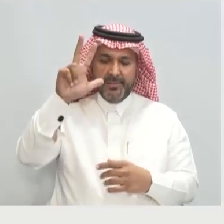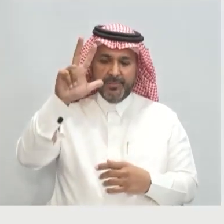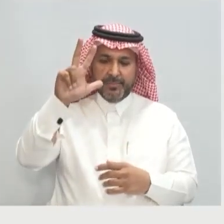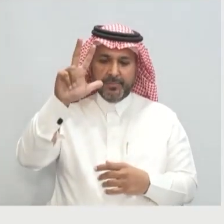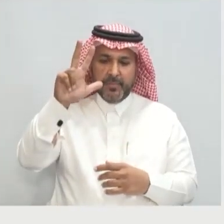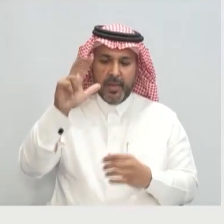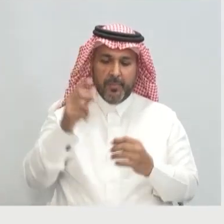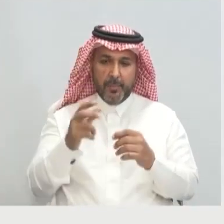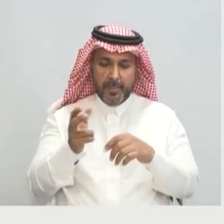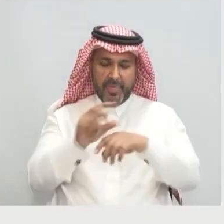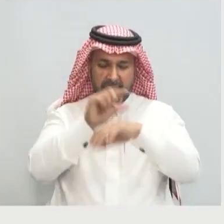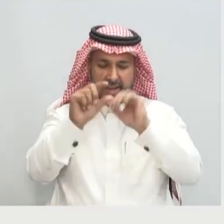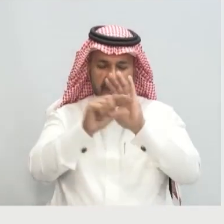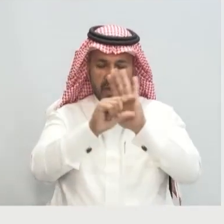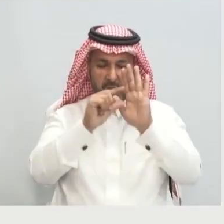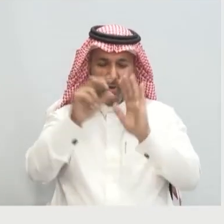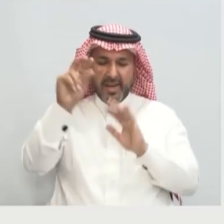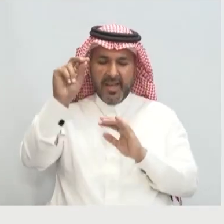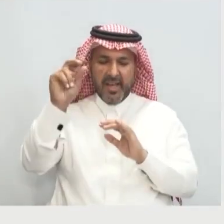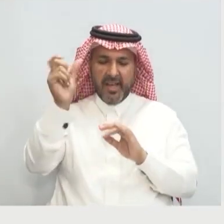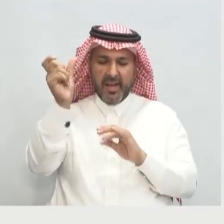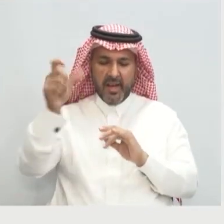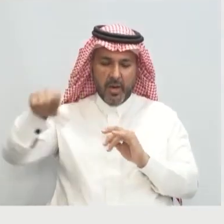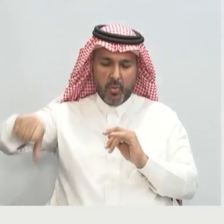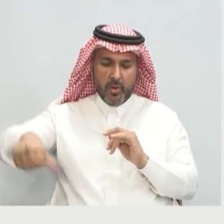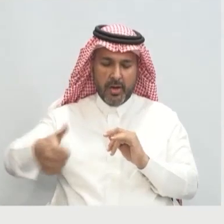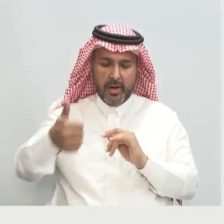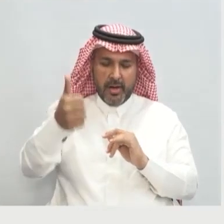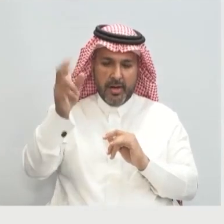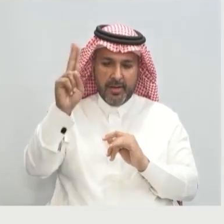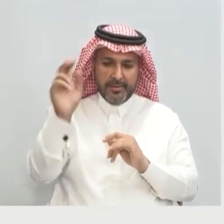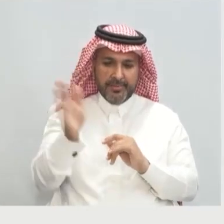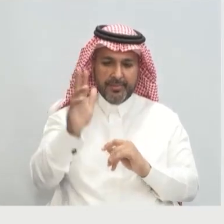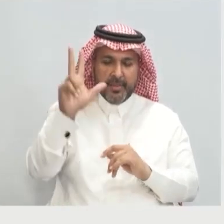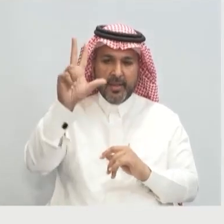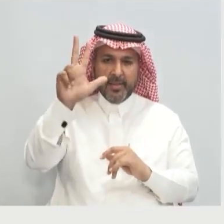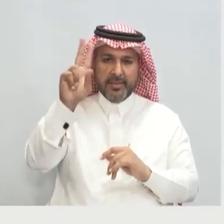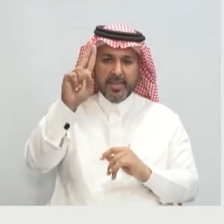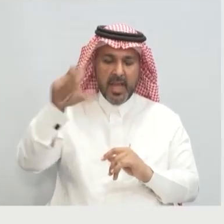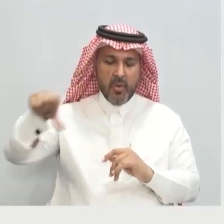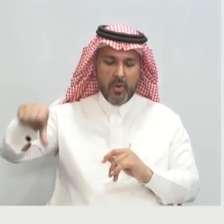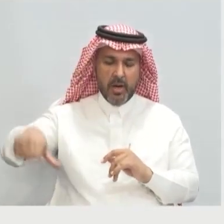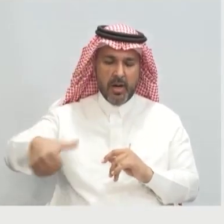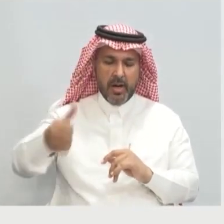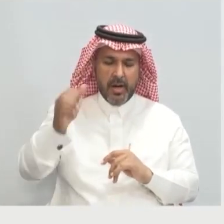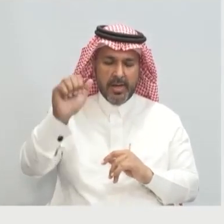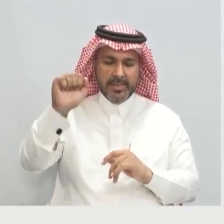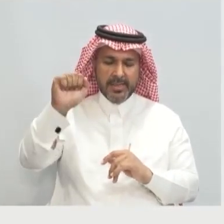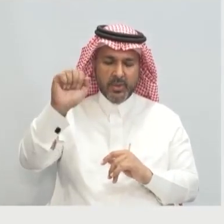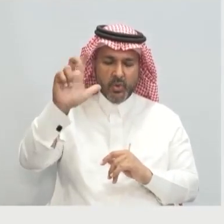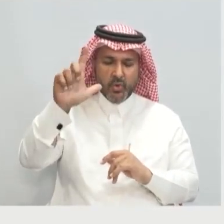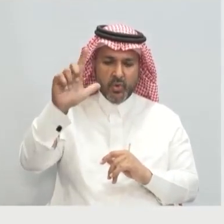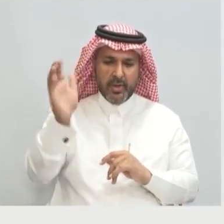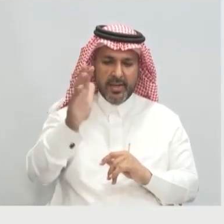التواصل الرسميه لكن الاولى او الاولى قد تتخطى مسؤوليات او مستويات التنظيميه في الواقع يمكن